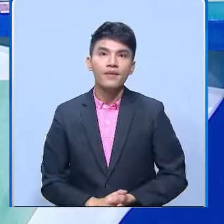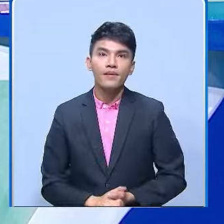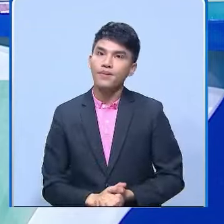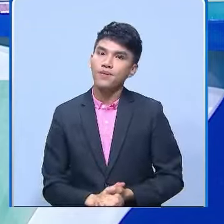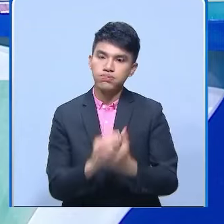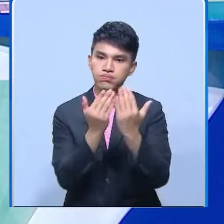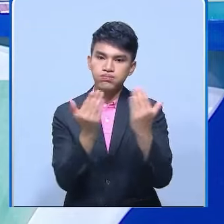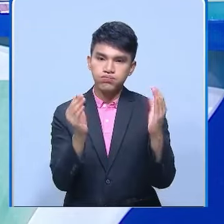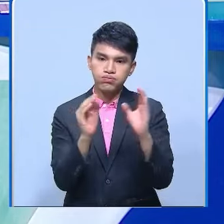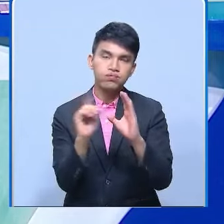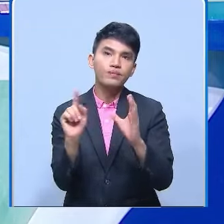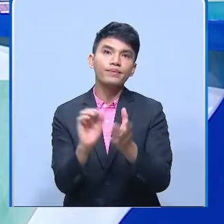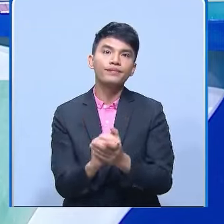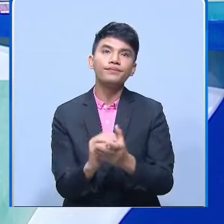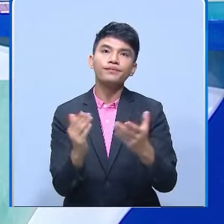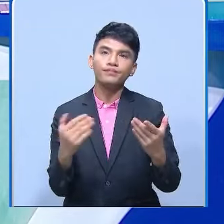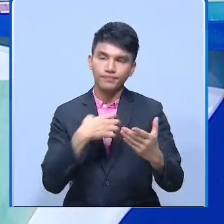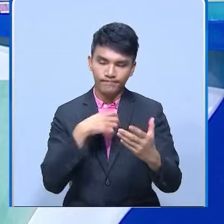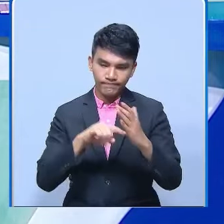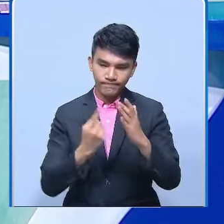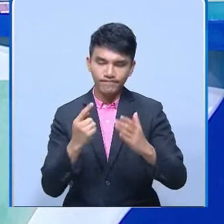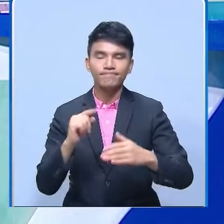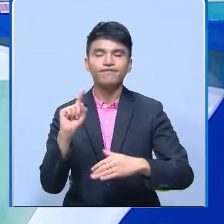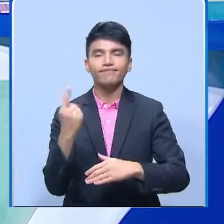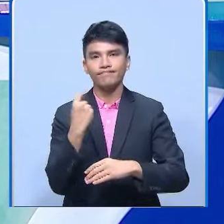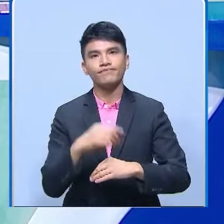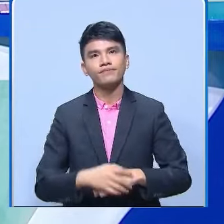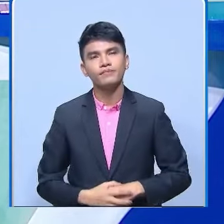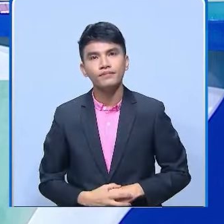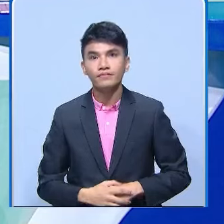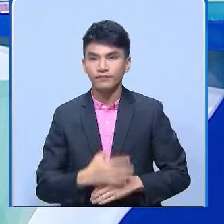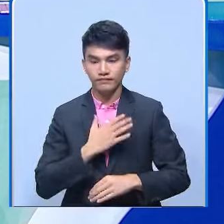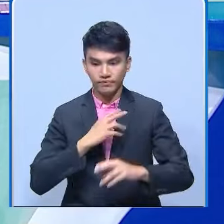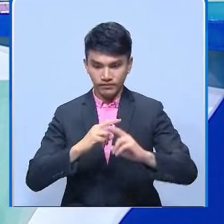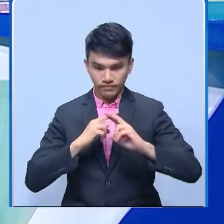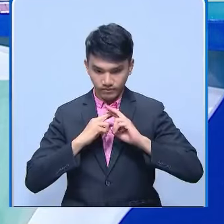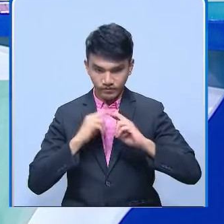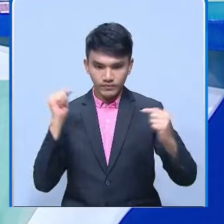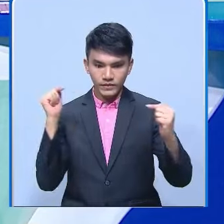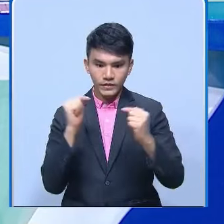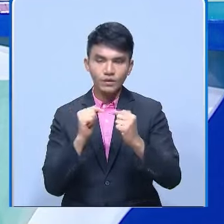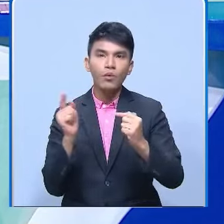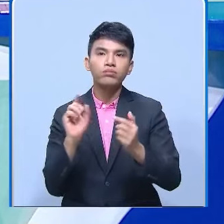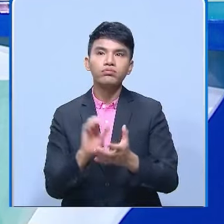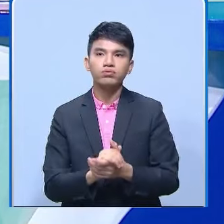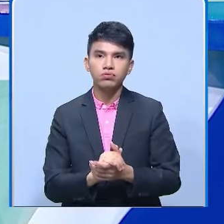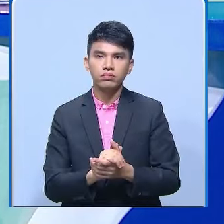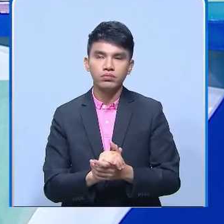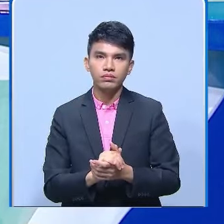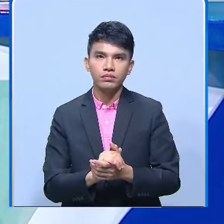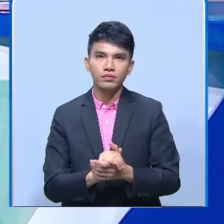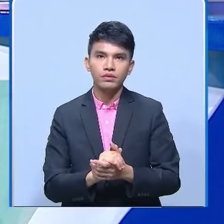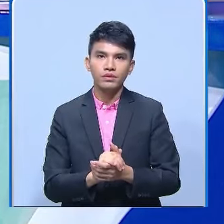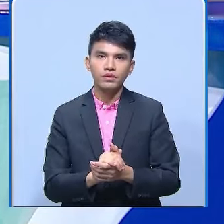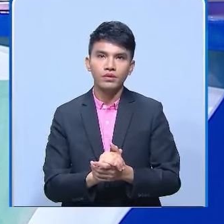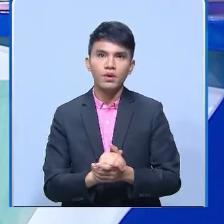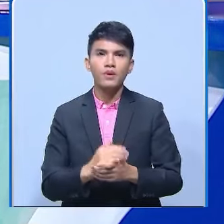ครอบครัวนี้เขาก็เป็นอีกหนึ่งครอบครัวที่เขาอยากเริ่มต้นวันใหม่เหมือนกันจริงๆผมเคยพูดถึงเรื่องนี้ไปแล้วล่ะนะณตอนที่หายตอนแรกๆเนี่ย